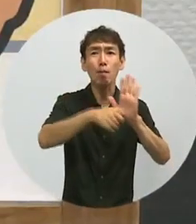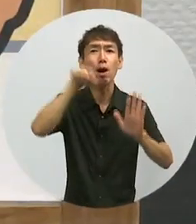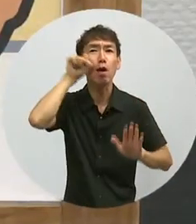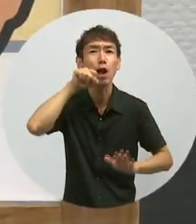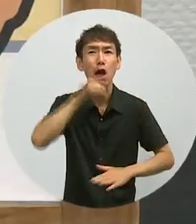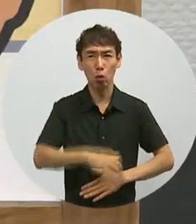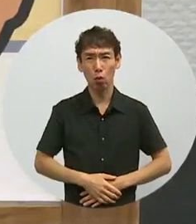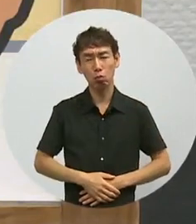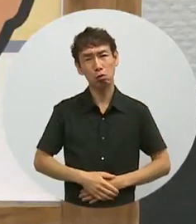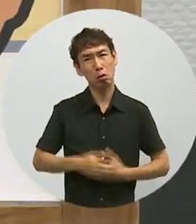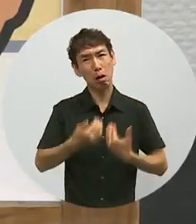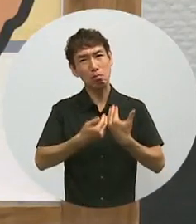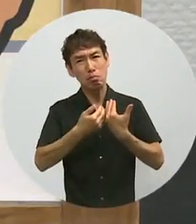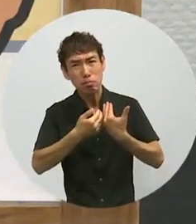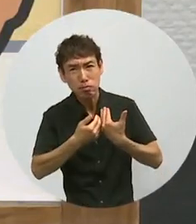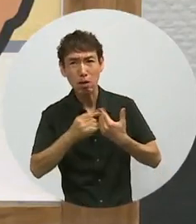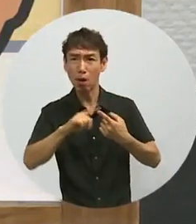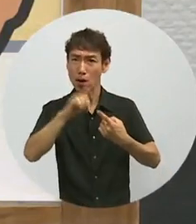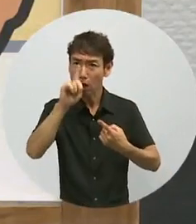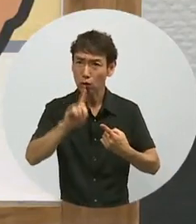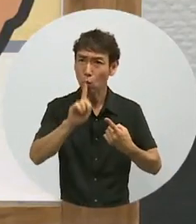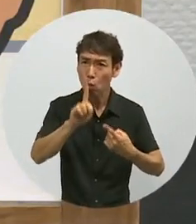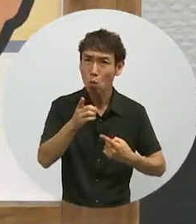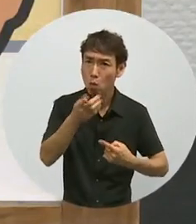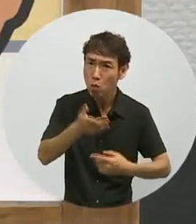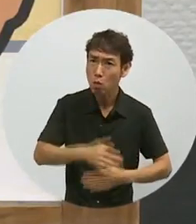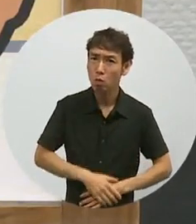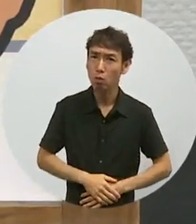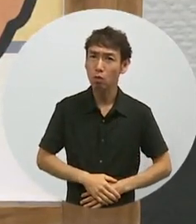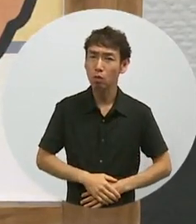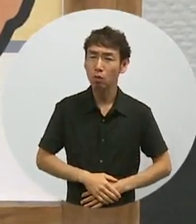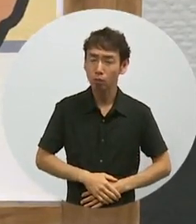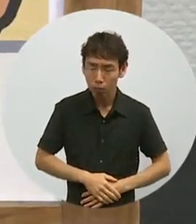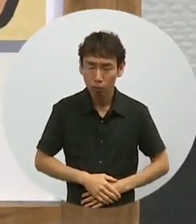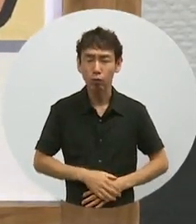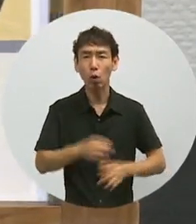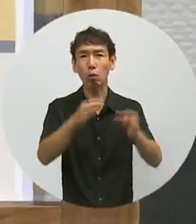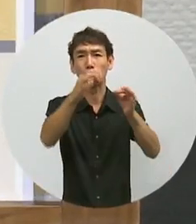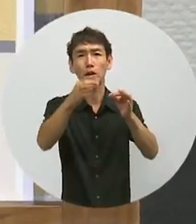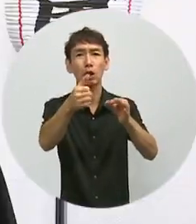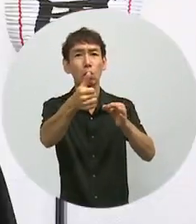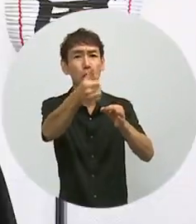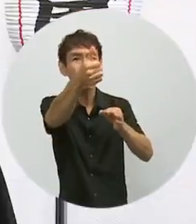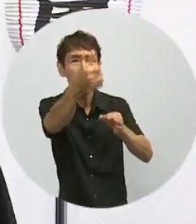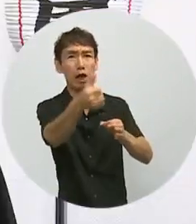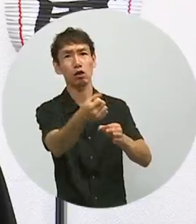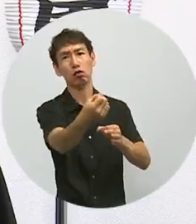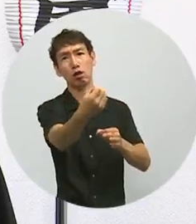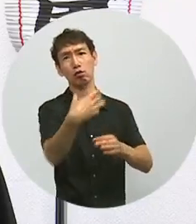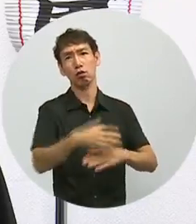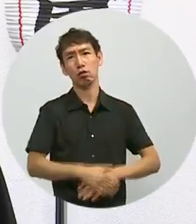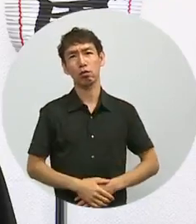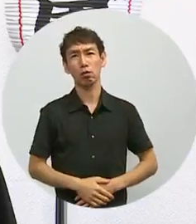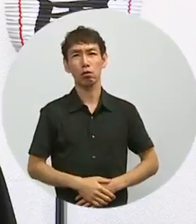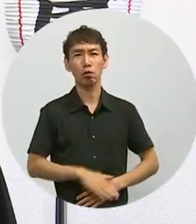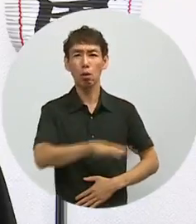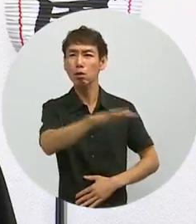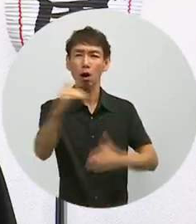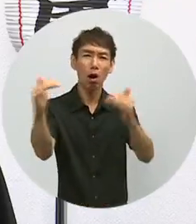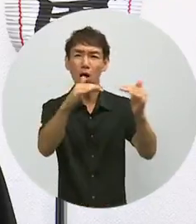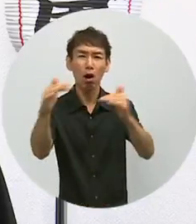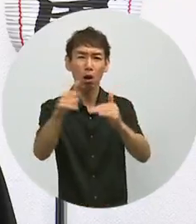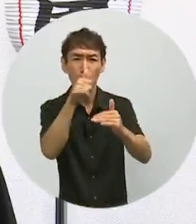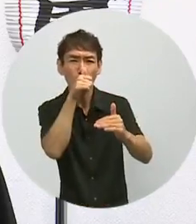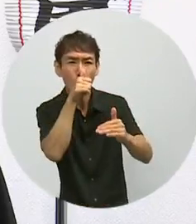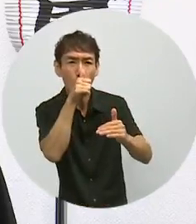ゃおかしいかと言いました。すると店の店主が言いました。何の話をしてるかと思